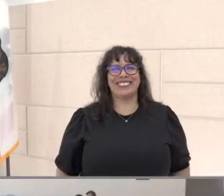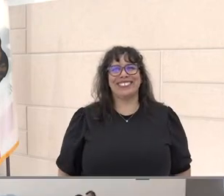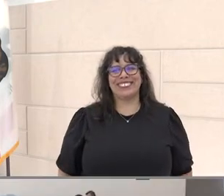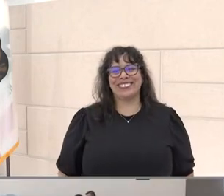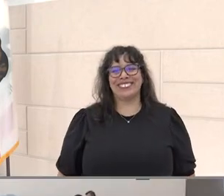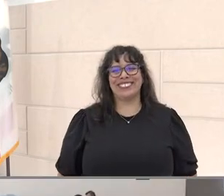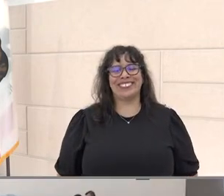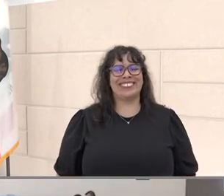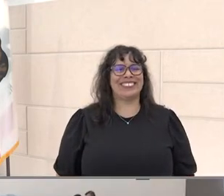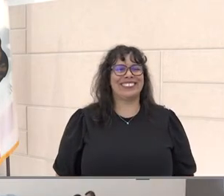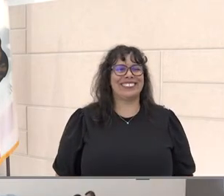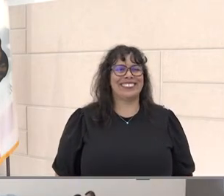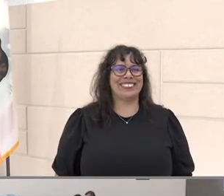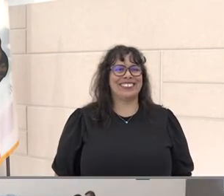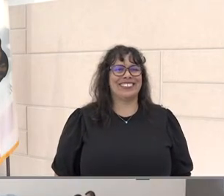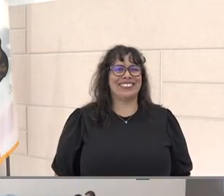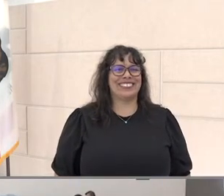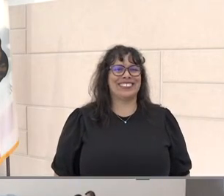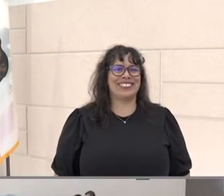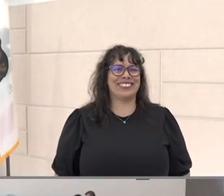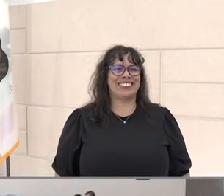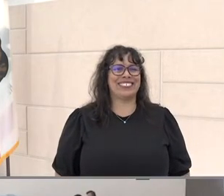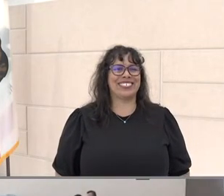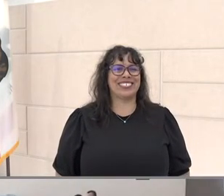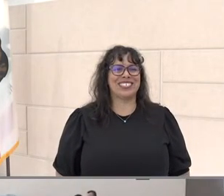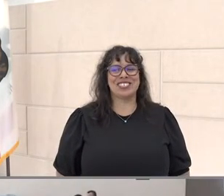ายสำหรับสักจำนวนกล่าวสมอคุณ